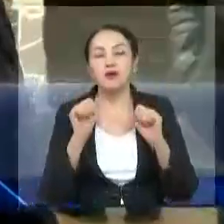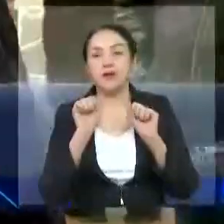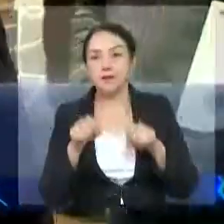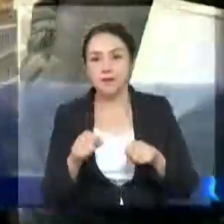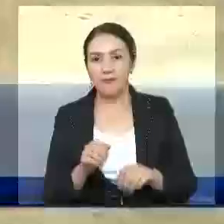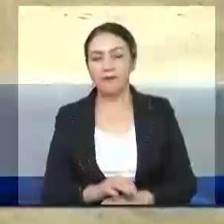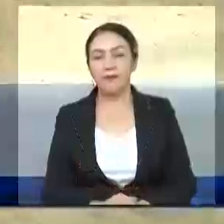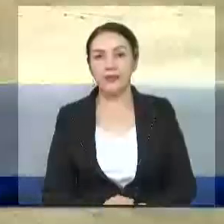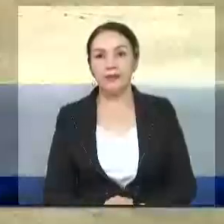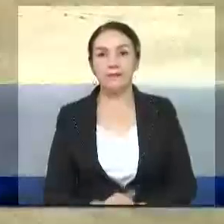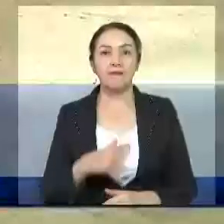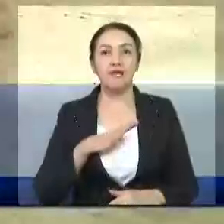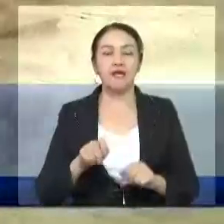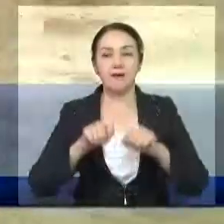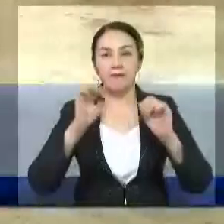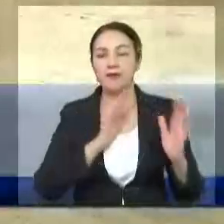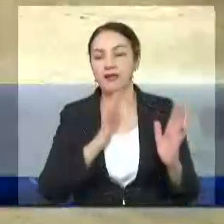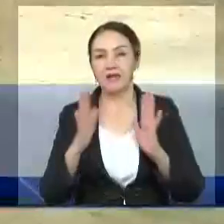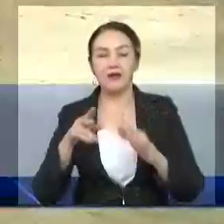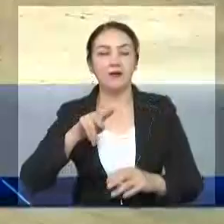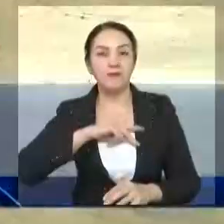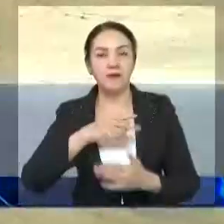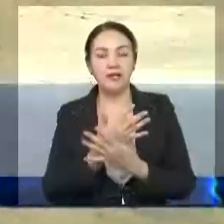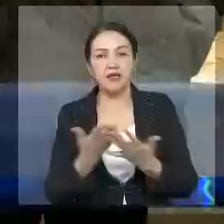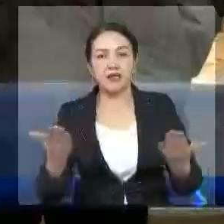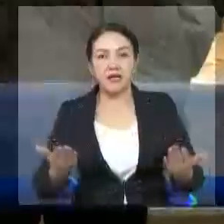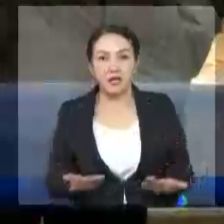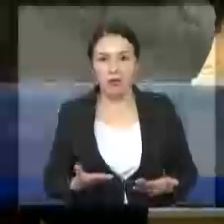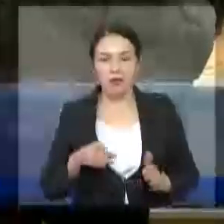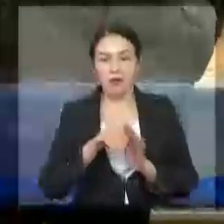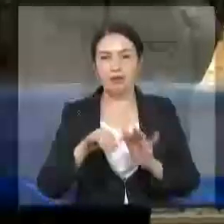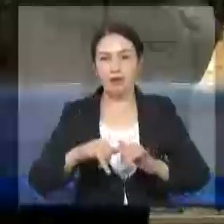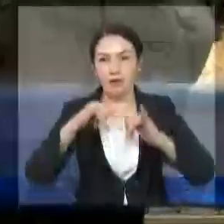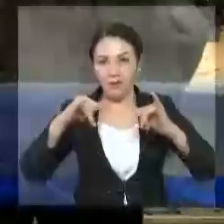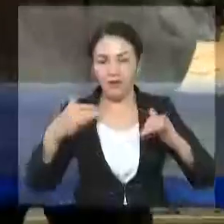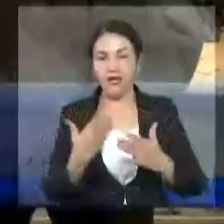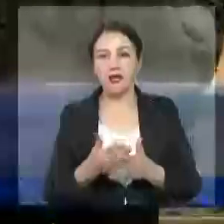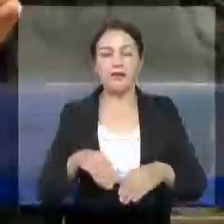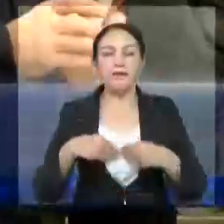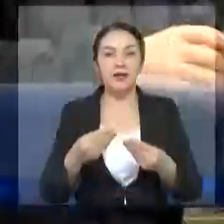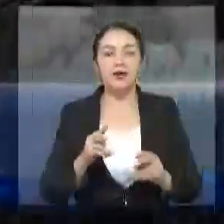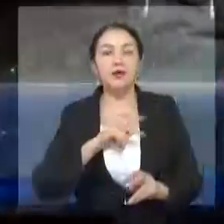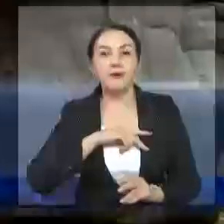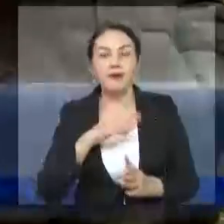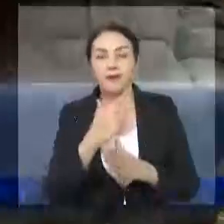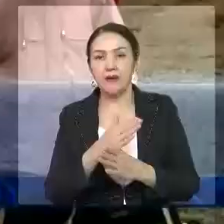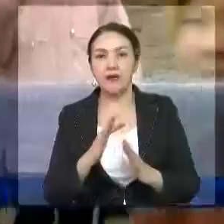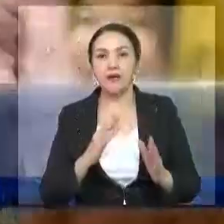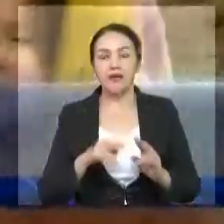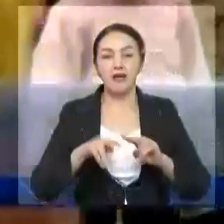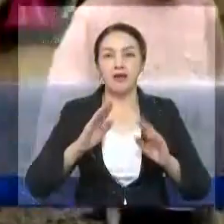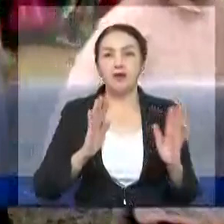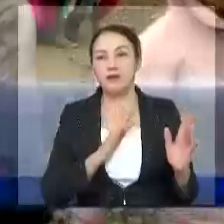результат на церемонии открытия парка были награждены несколько жителей внёсших вклад развития кура или были награждены и те кто помог строительству